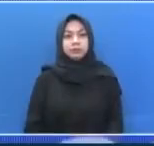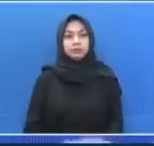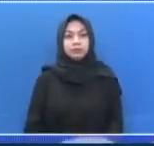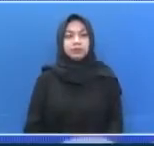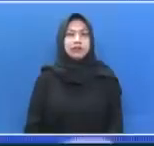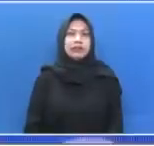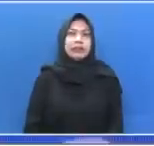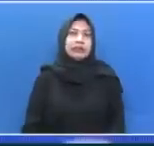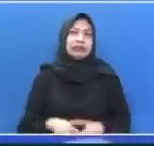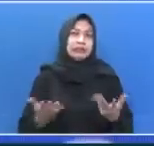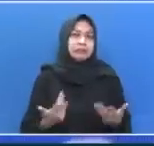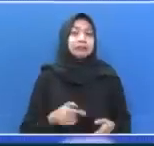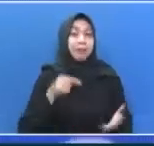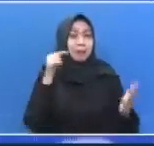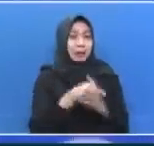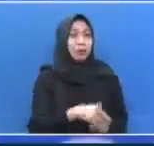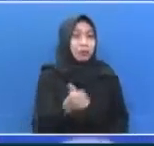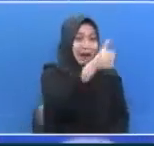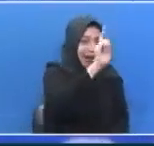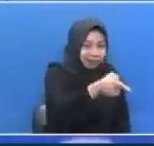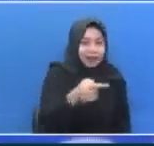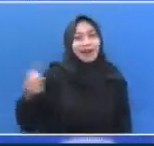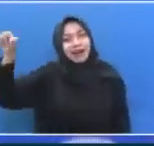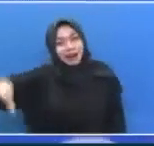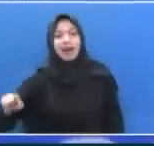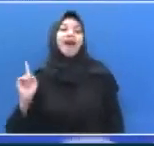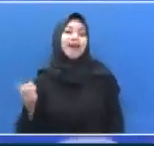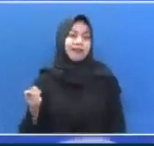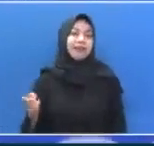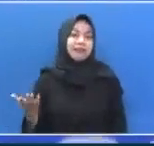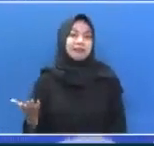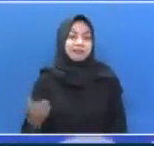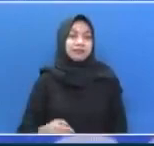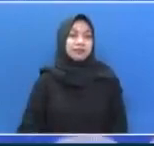karena pasti ada yang menang dan pasti ada yang kalah